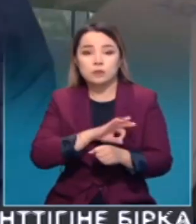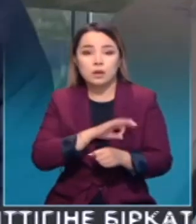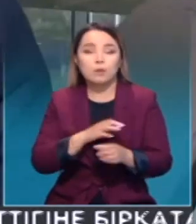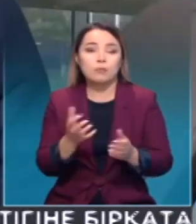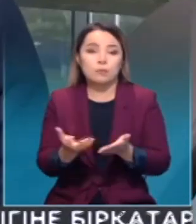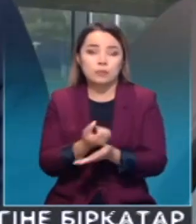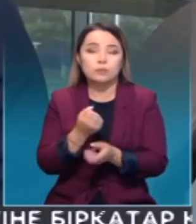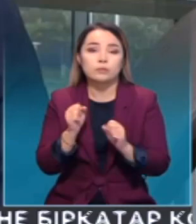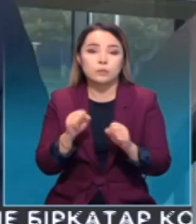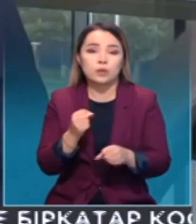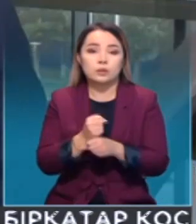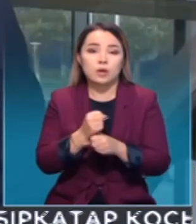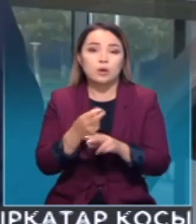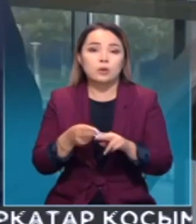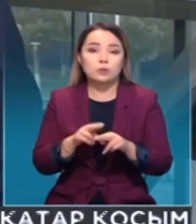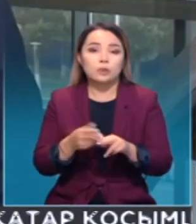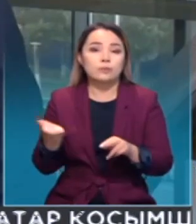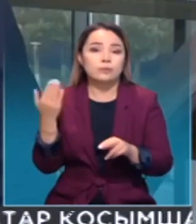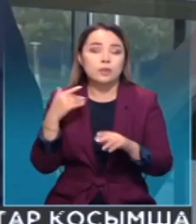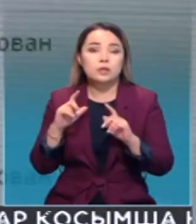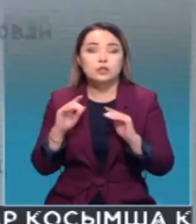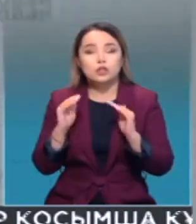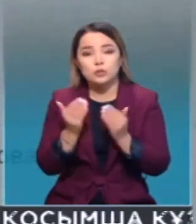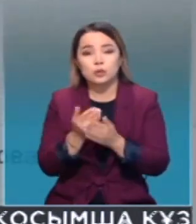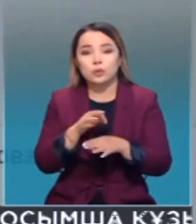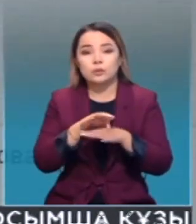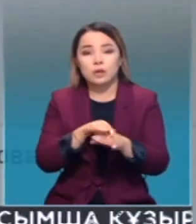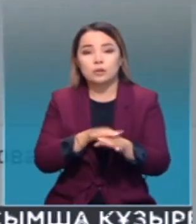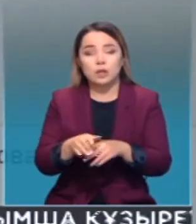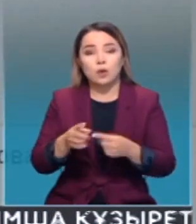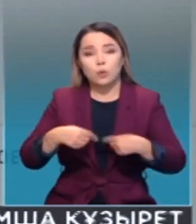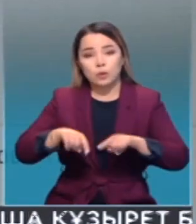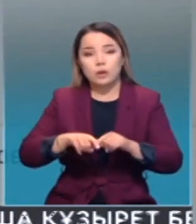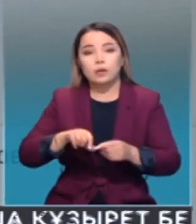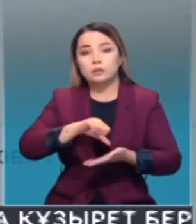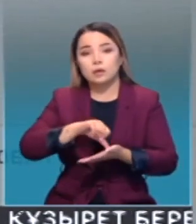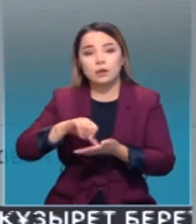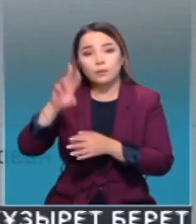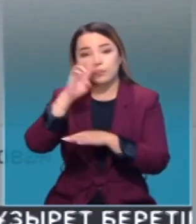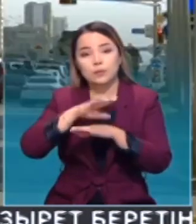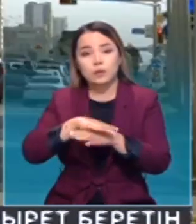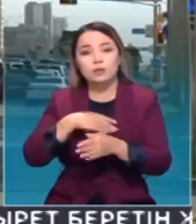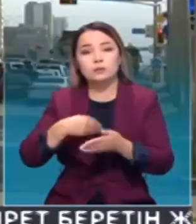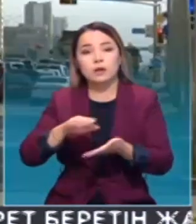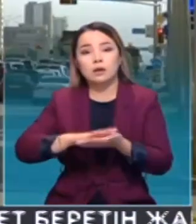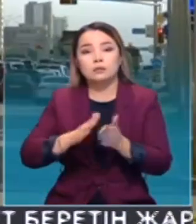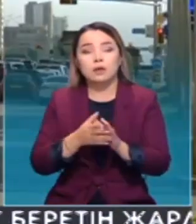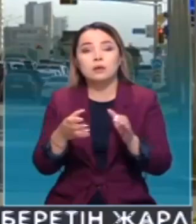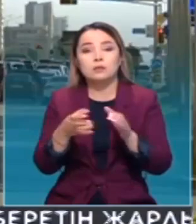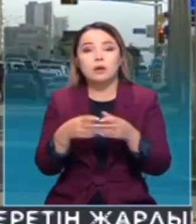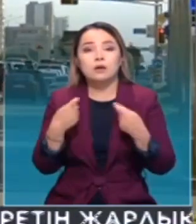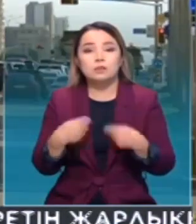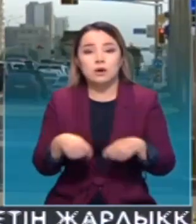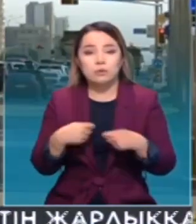алады. Бұрын ол үшін түрлі шектеулер бар еді. Әрі одақ аясында мемлекеттік сатып алуға шығарылатын тауарлар мен қызметтер аз болатын. Енді